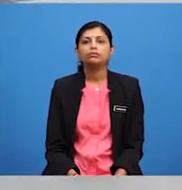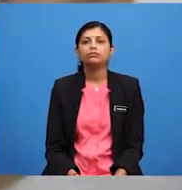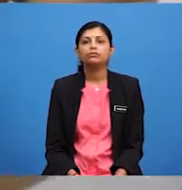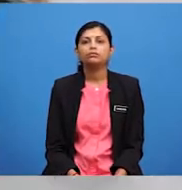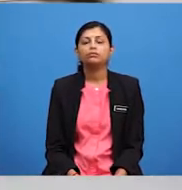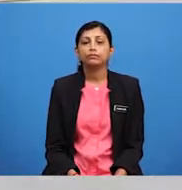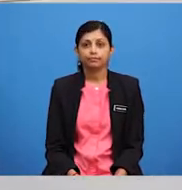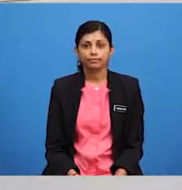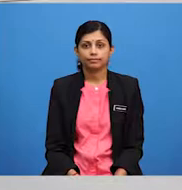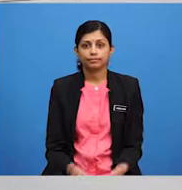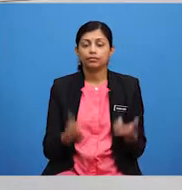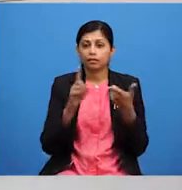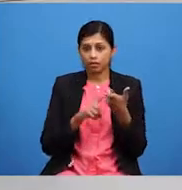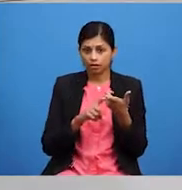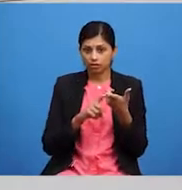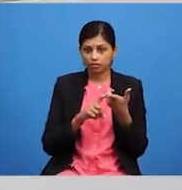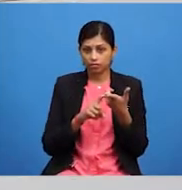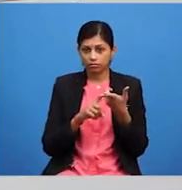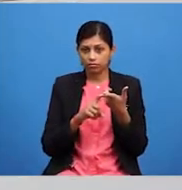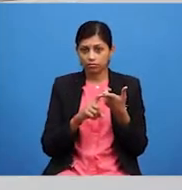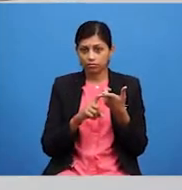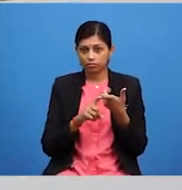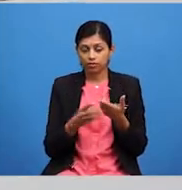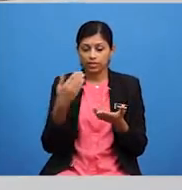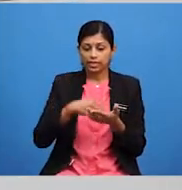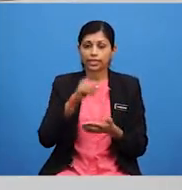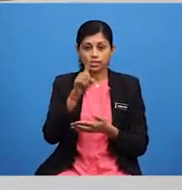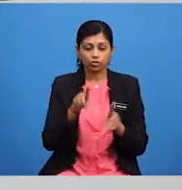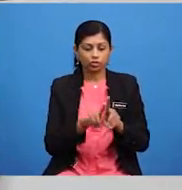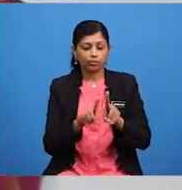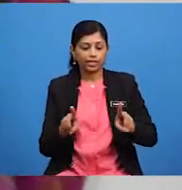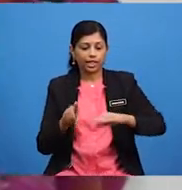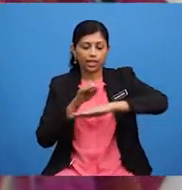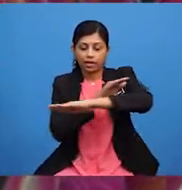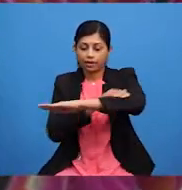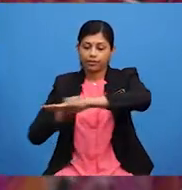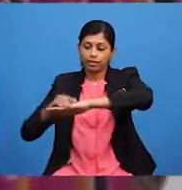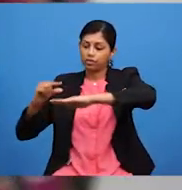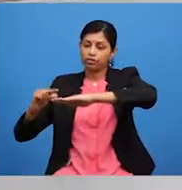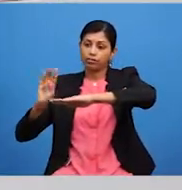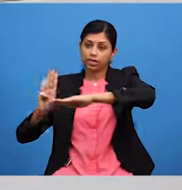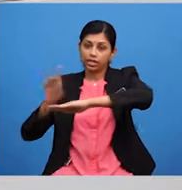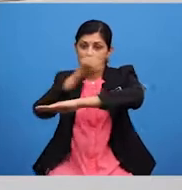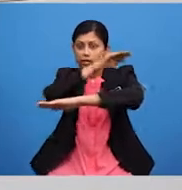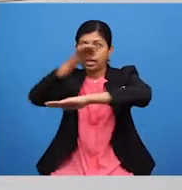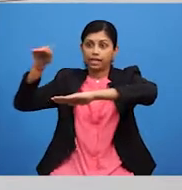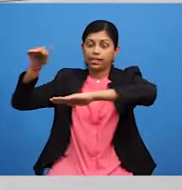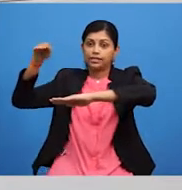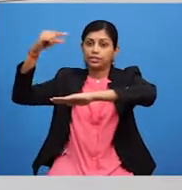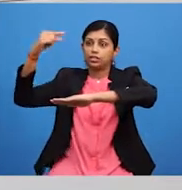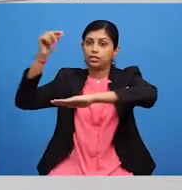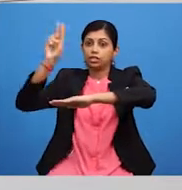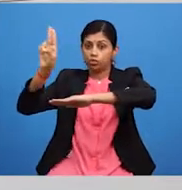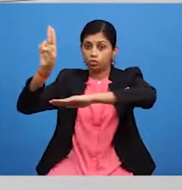Langkah kedua, murid-murid membina garisan mendatar di atas garis bumi dan melabelkan